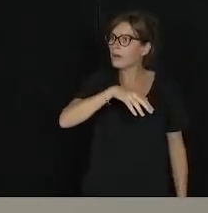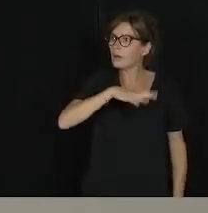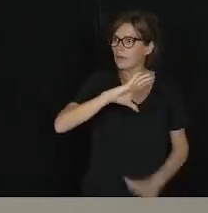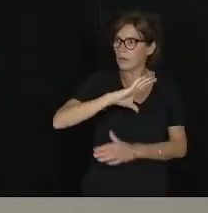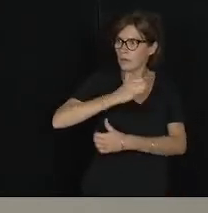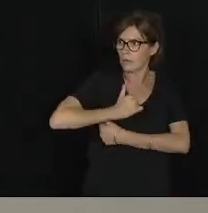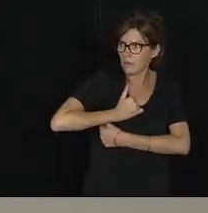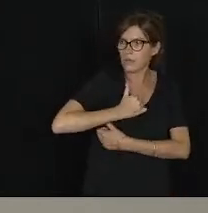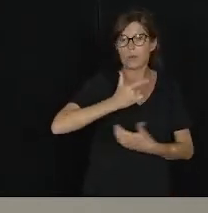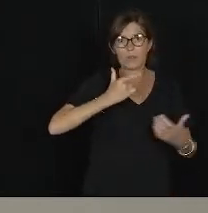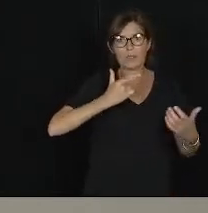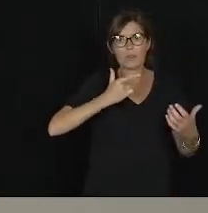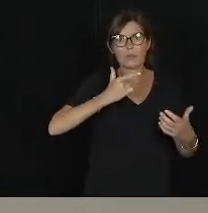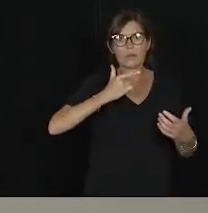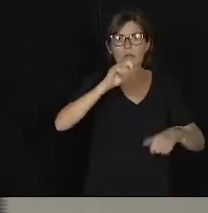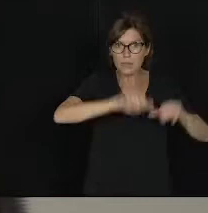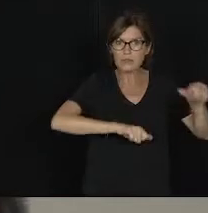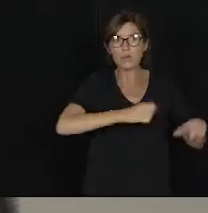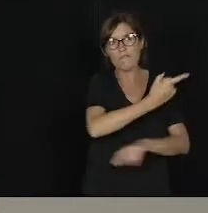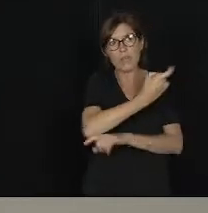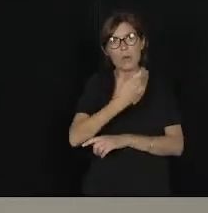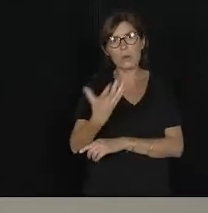de personnel qui sont issus